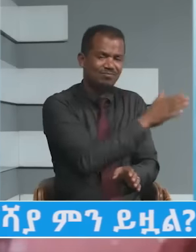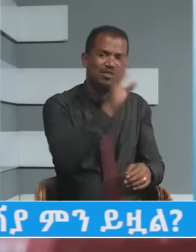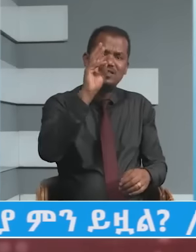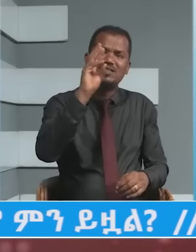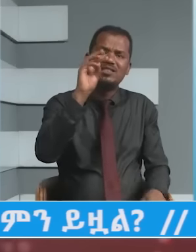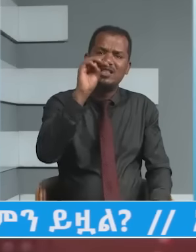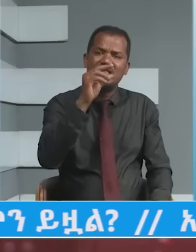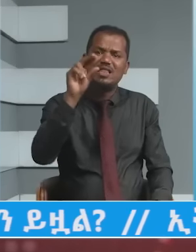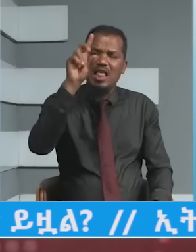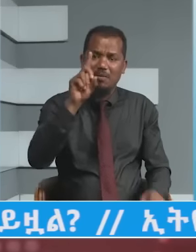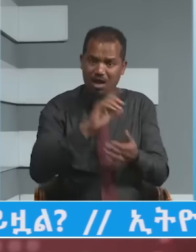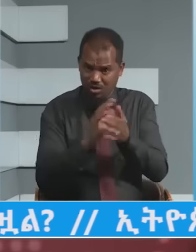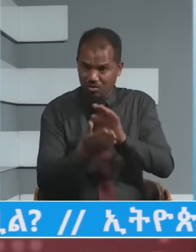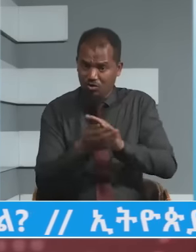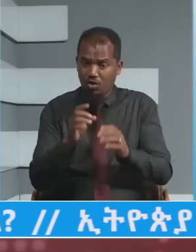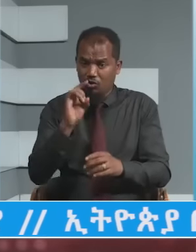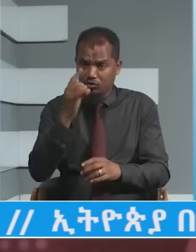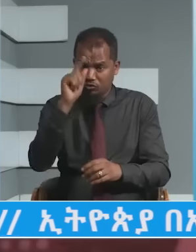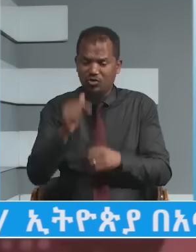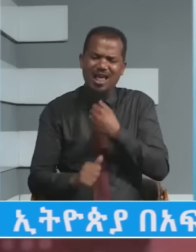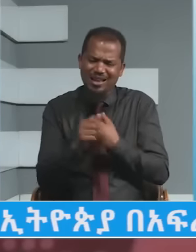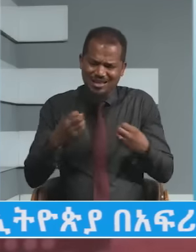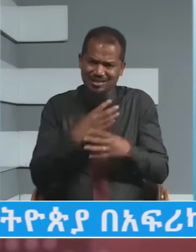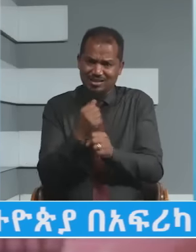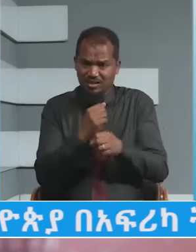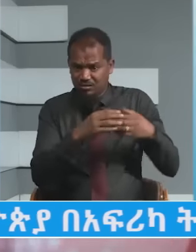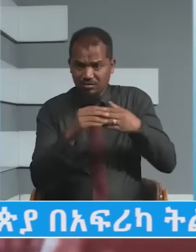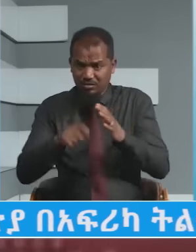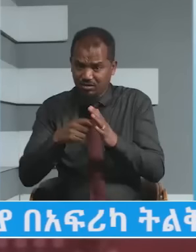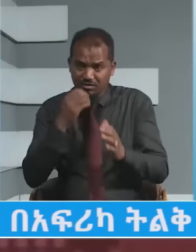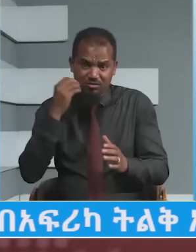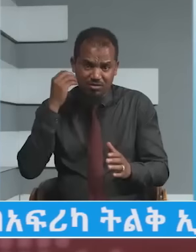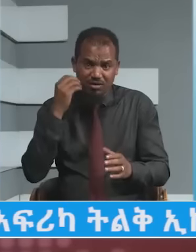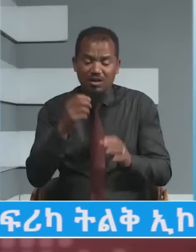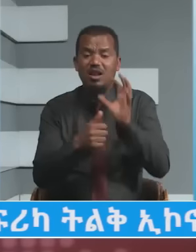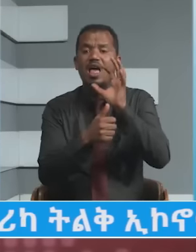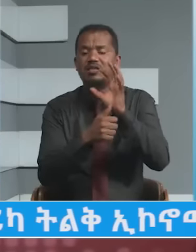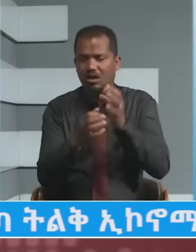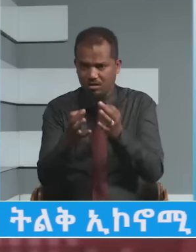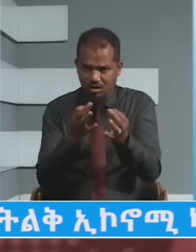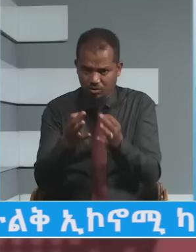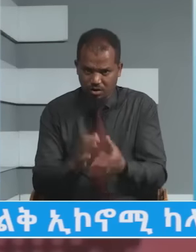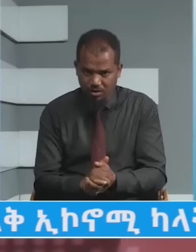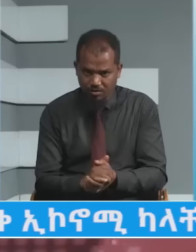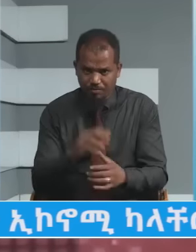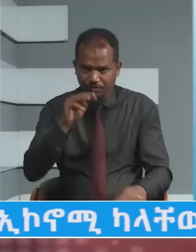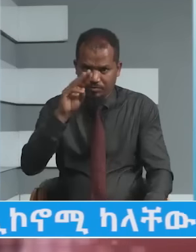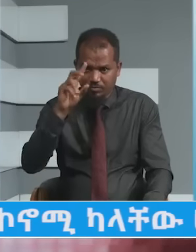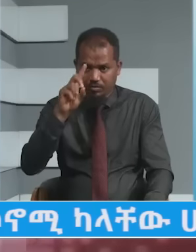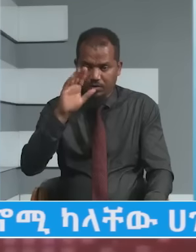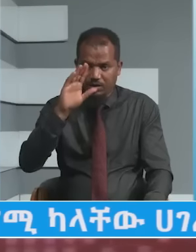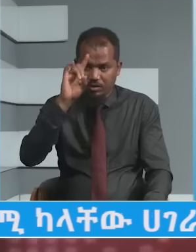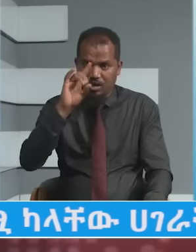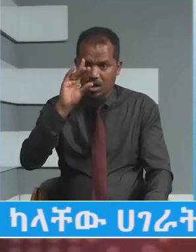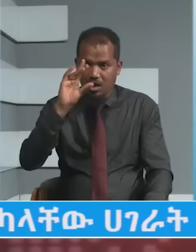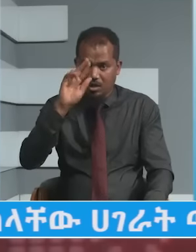በሚገኙ በ6ቱ ጣቢያዎች እንደሆነ የዞኑ የአደጋ ስጋት ስራ አመራር ጽህፈት ቤት ለኢሳት ገልጿል። መሳይ